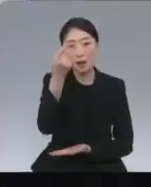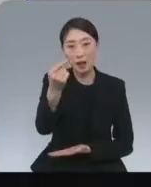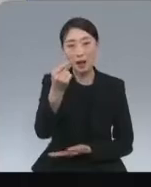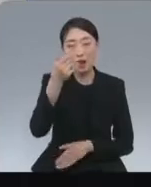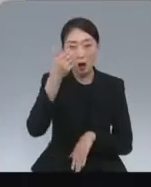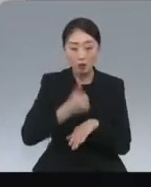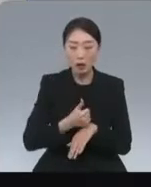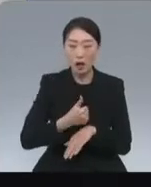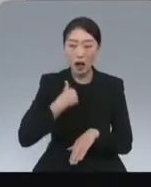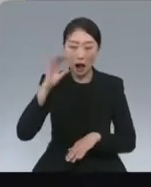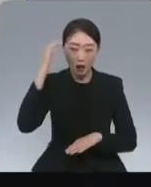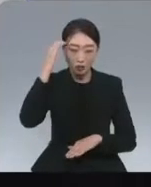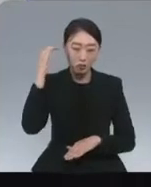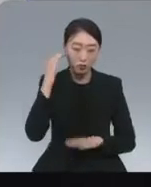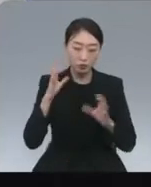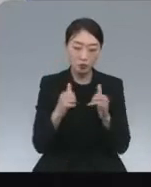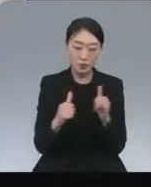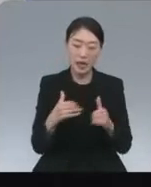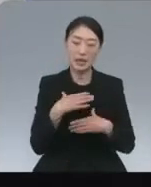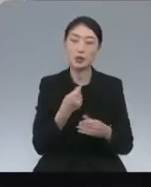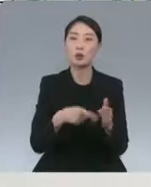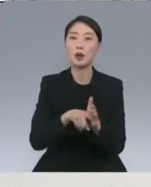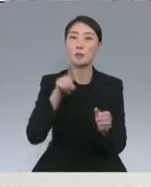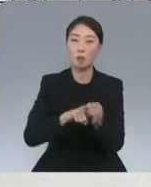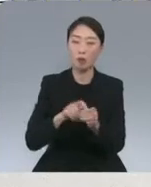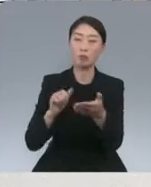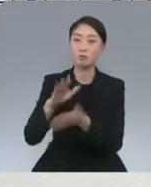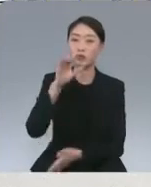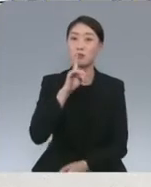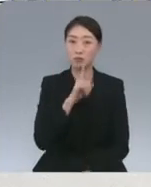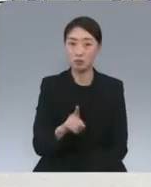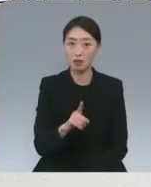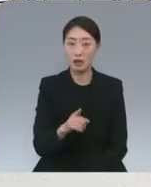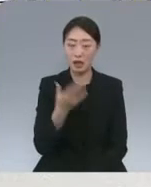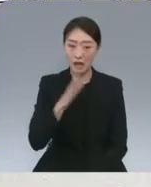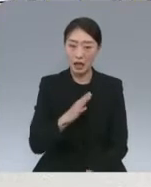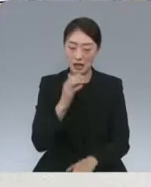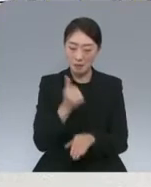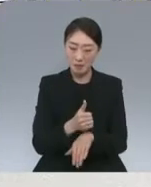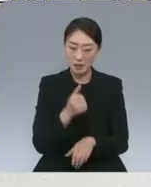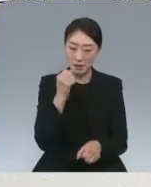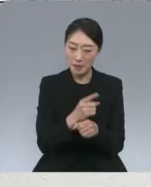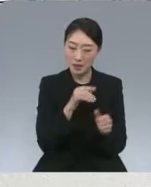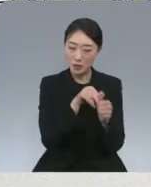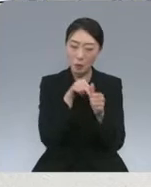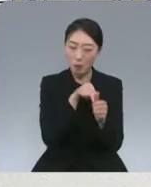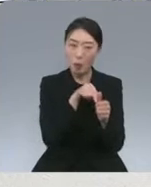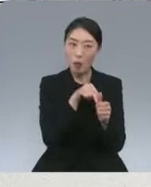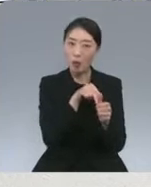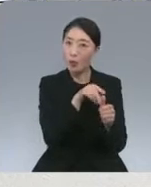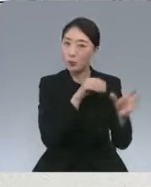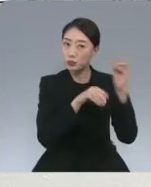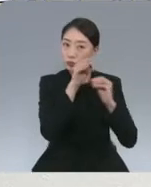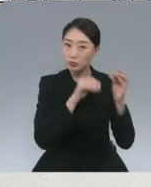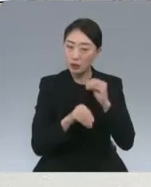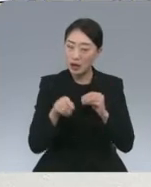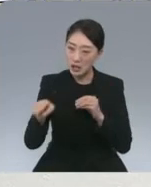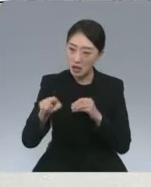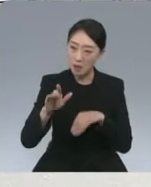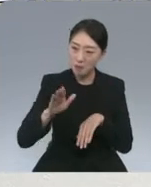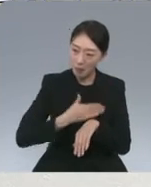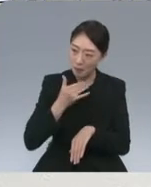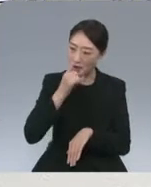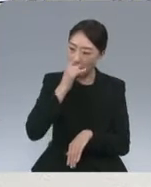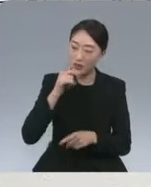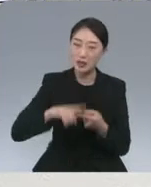par la gravité du crime qu'ils avaient commis à bord de leurs navires et sur lequel les assassinats aurait eu lieu or les photos de leur envoi au village de la trêve